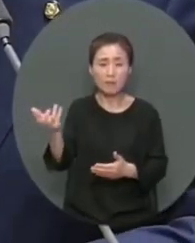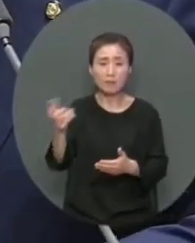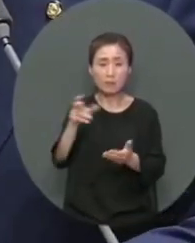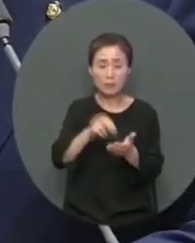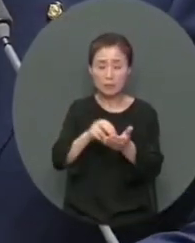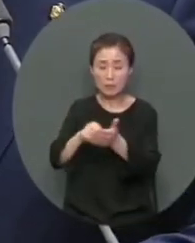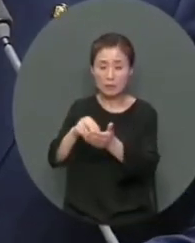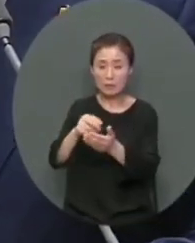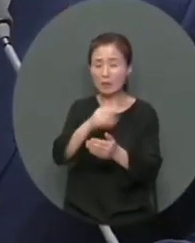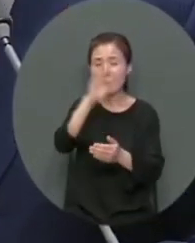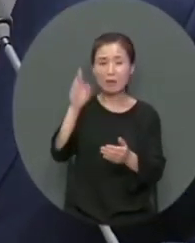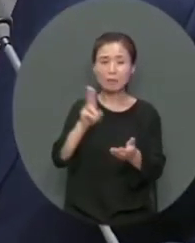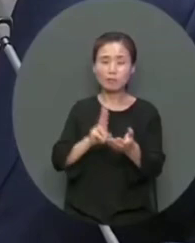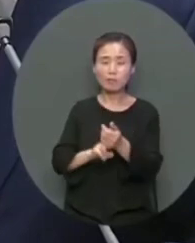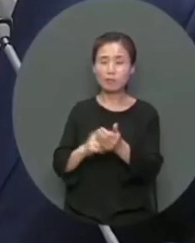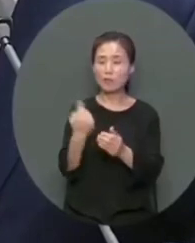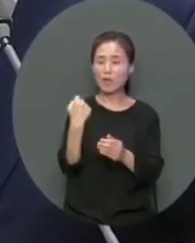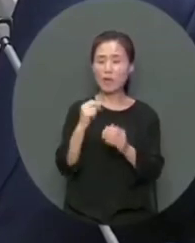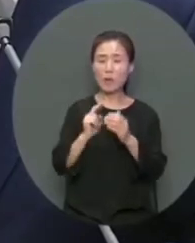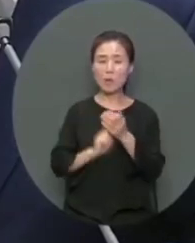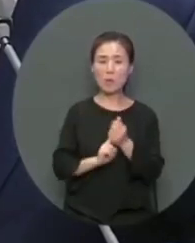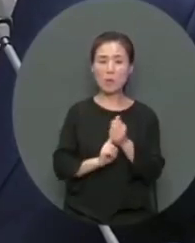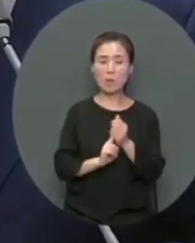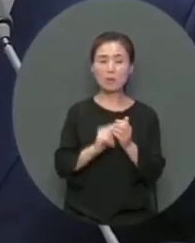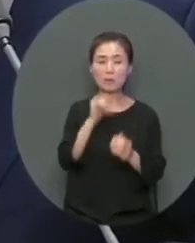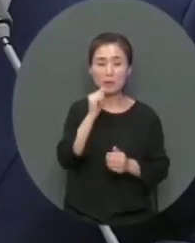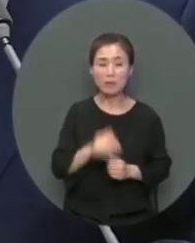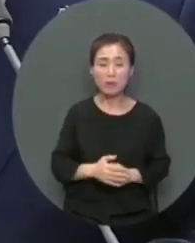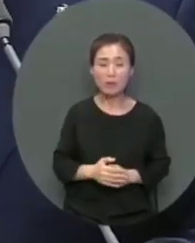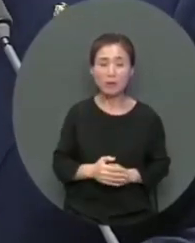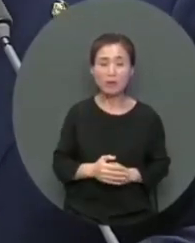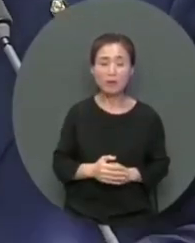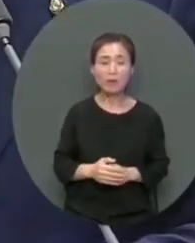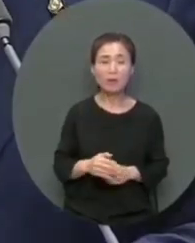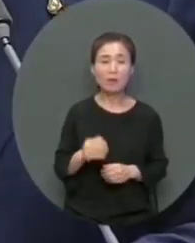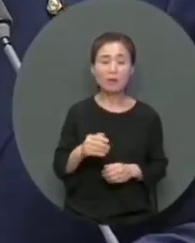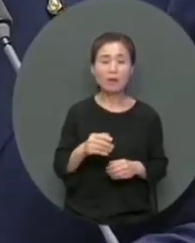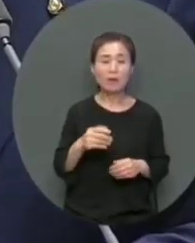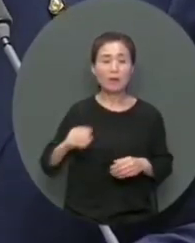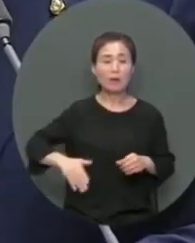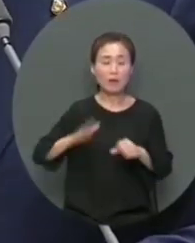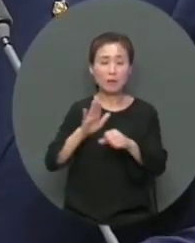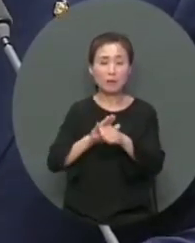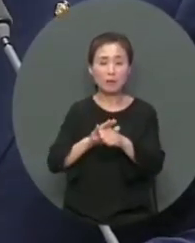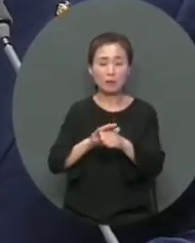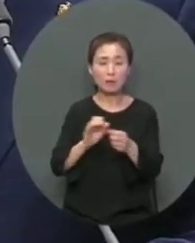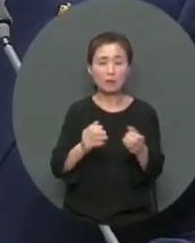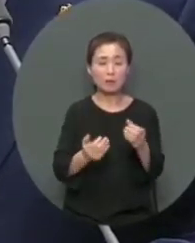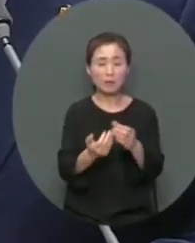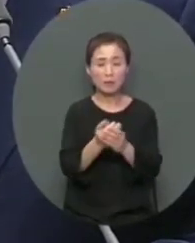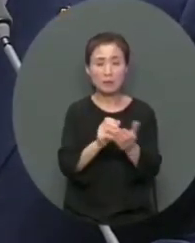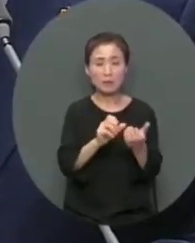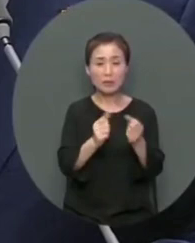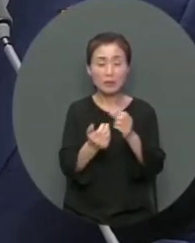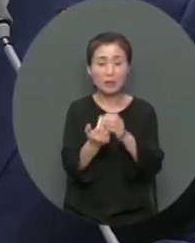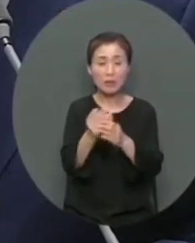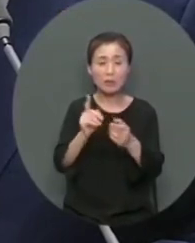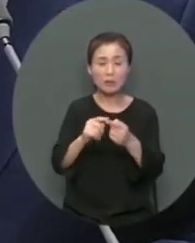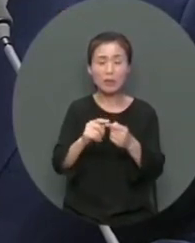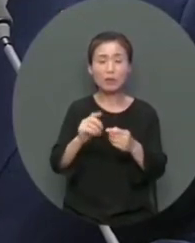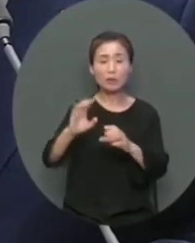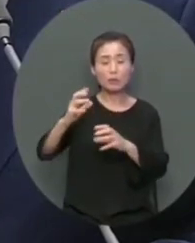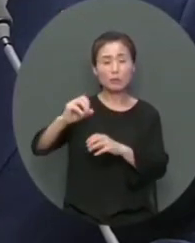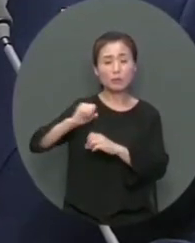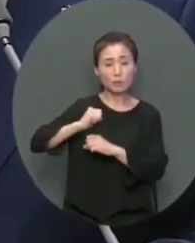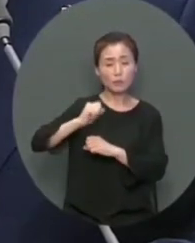숨었습니다. 이태원 참사는 행안부 장관의 뒤에 숨었고 해병대원 사망사건 개입 의혹은 국방부 장관 뒤에 숨었으며